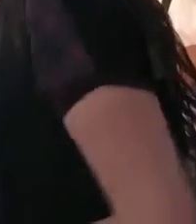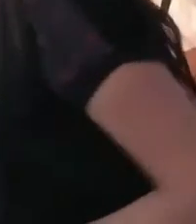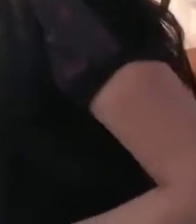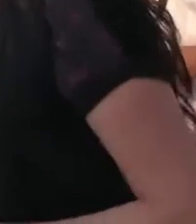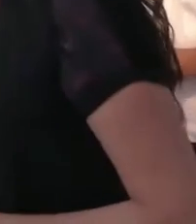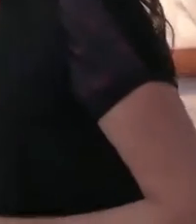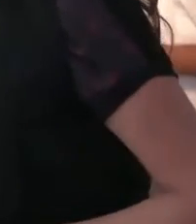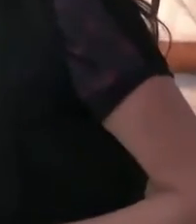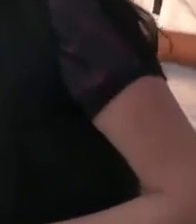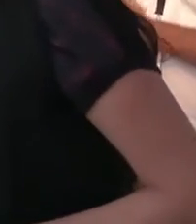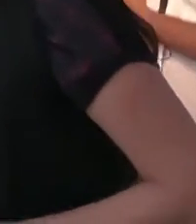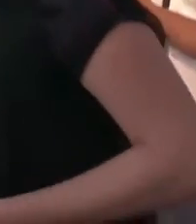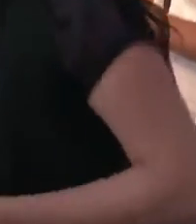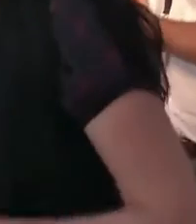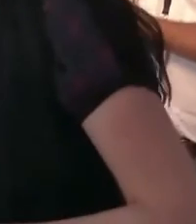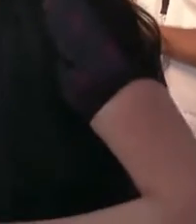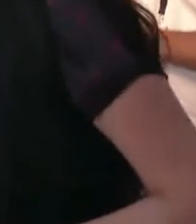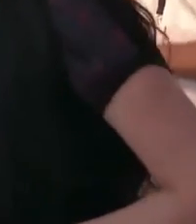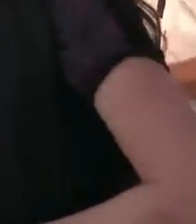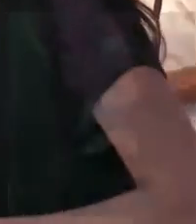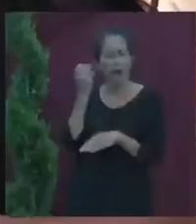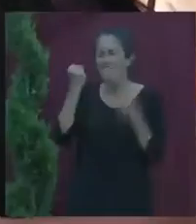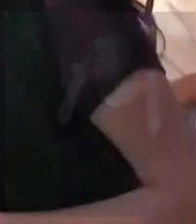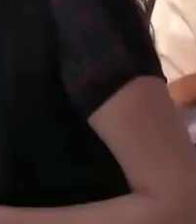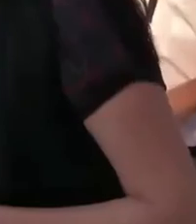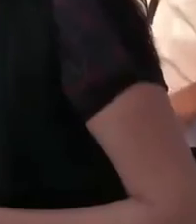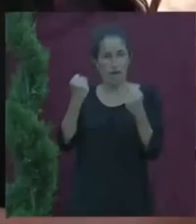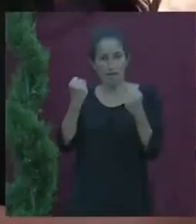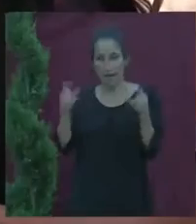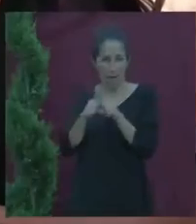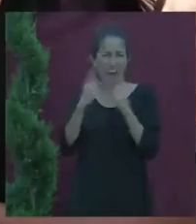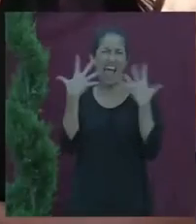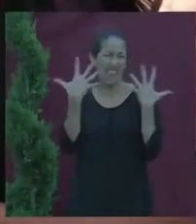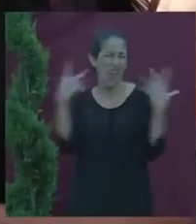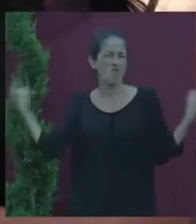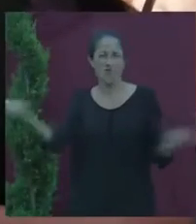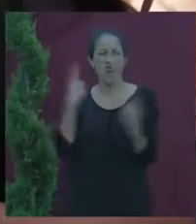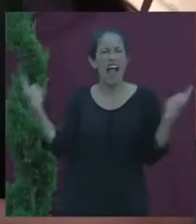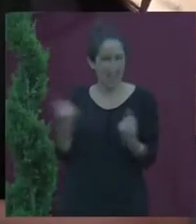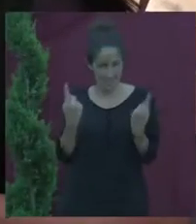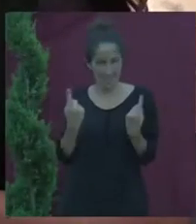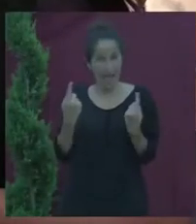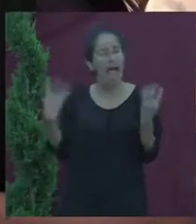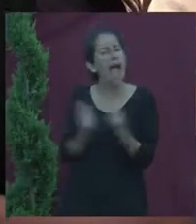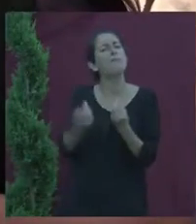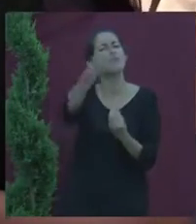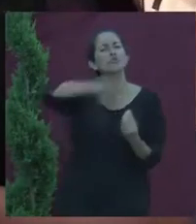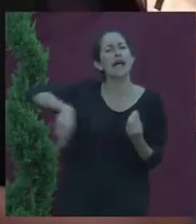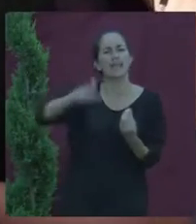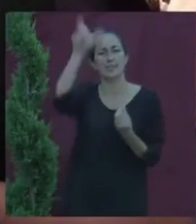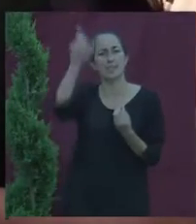Comencem i us presentem a una dona que té la força de 10 huracans. Amb tots nosaltres, Montserrat